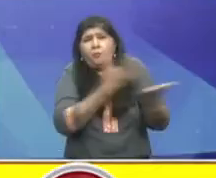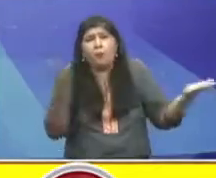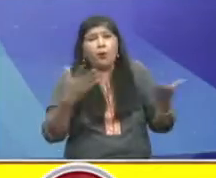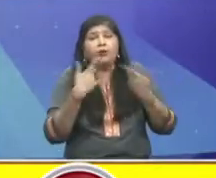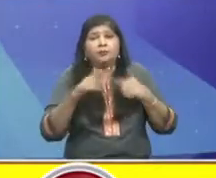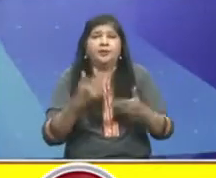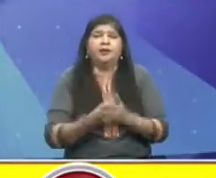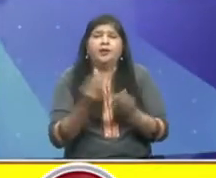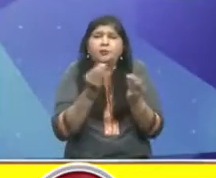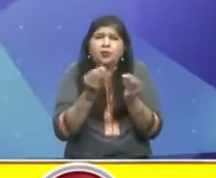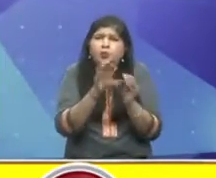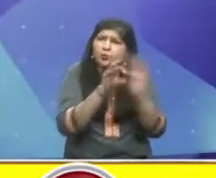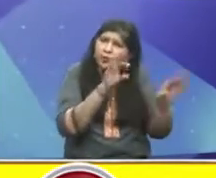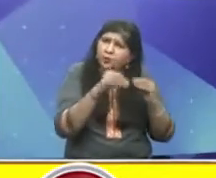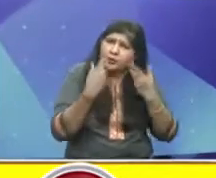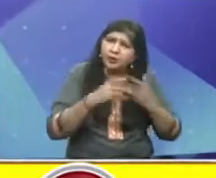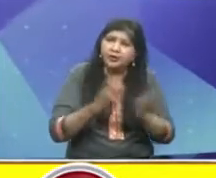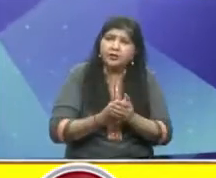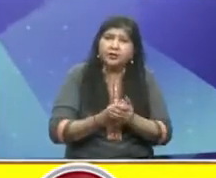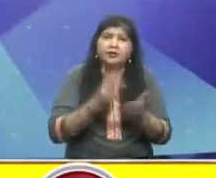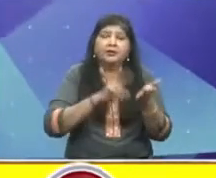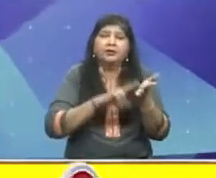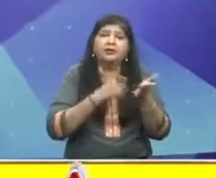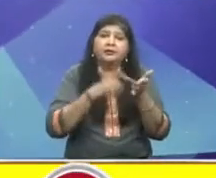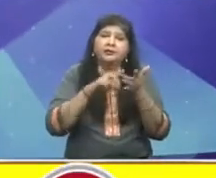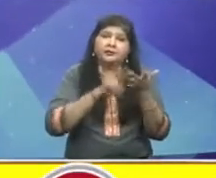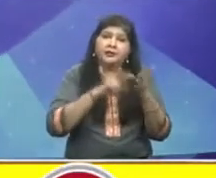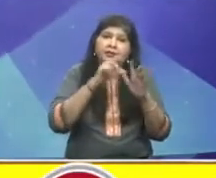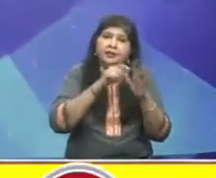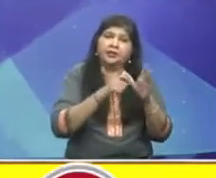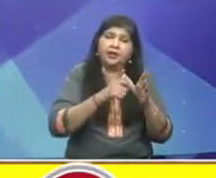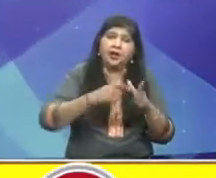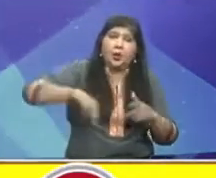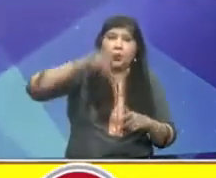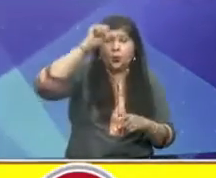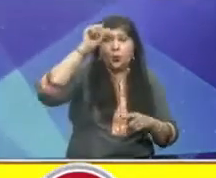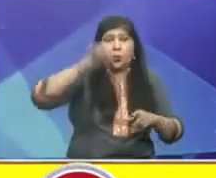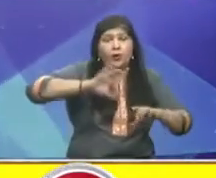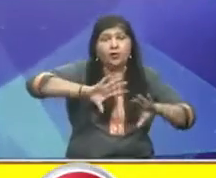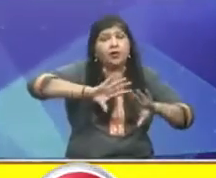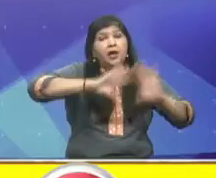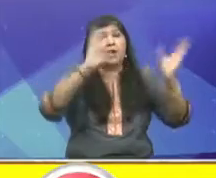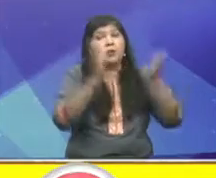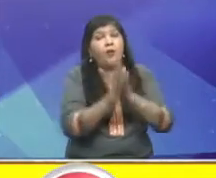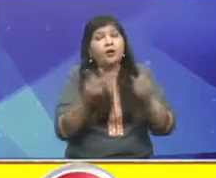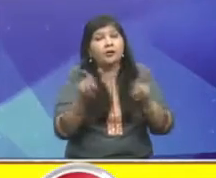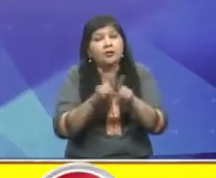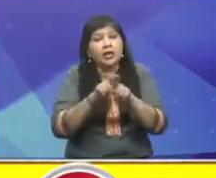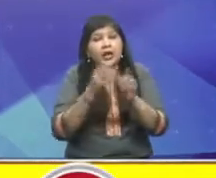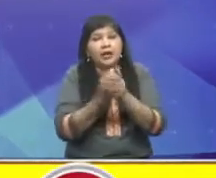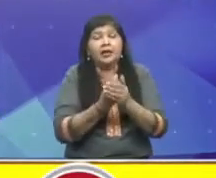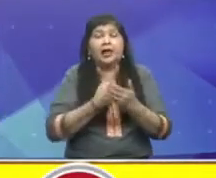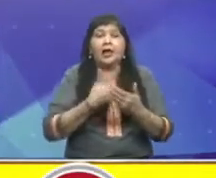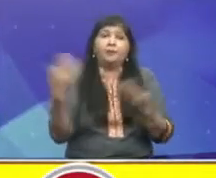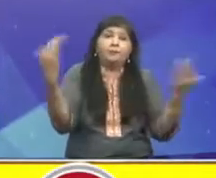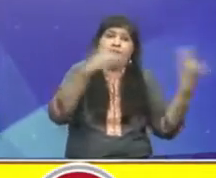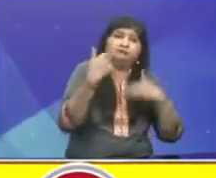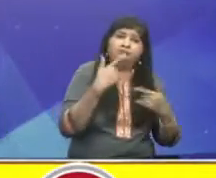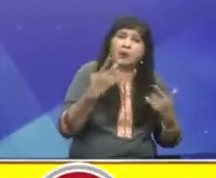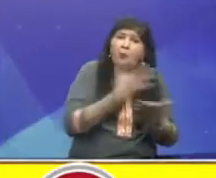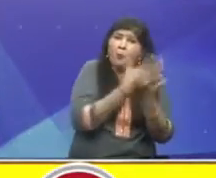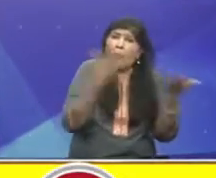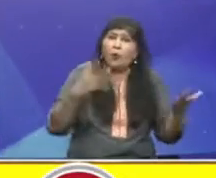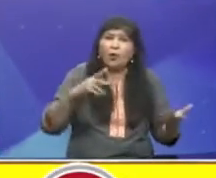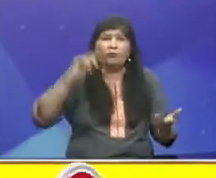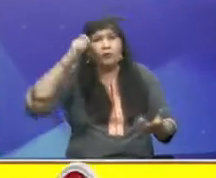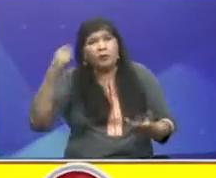है। तभी तो वृंदावन दुनिया भर के लोगों को अपनी तरफ आकर्षित करता